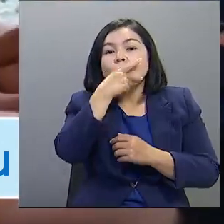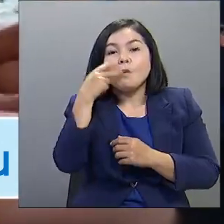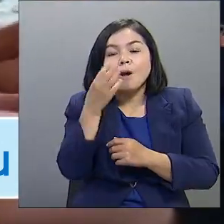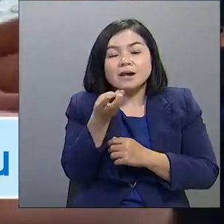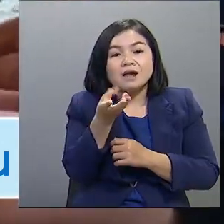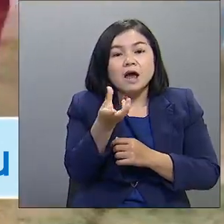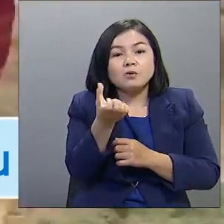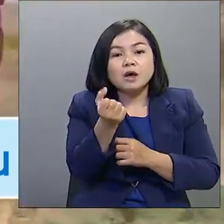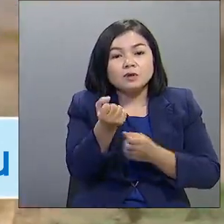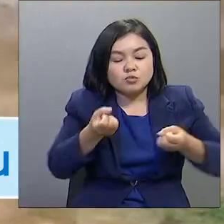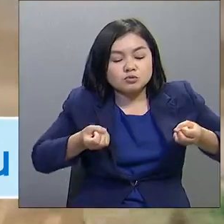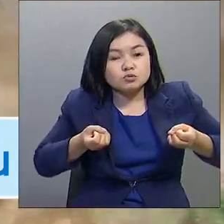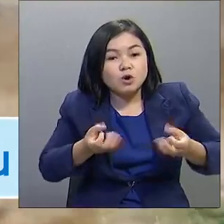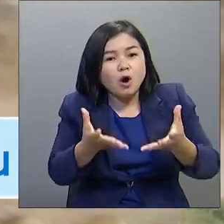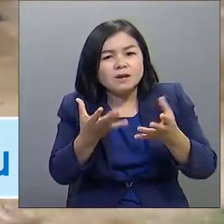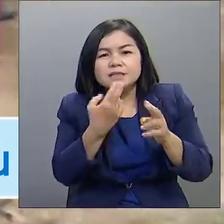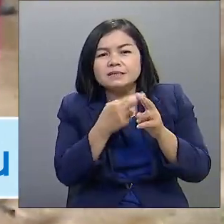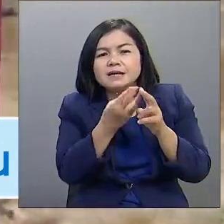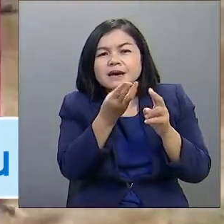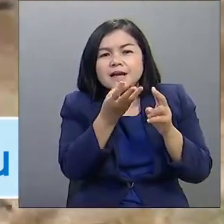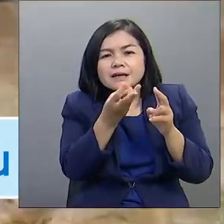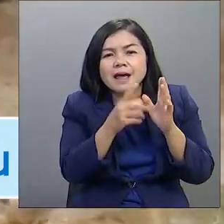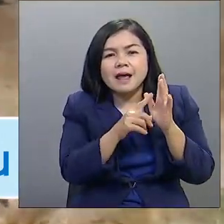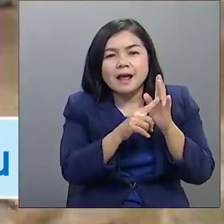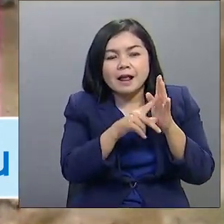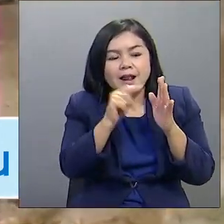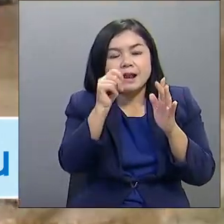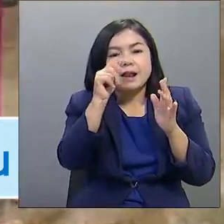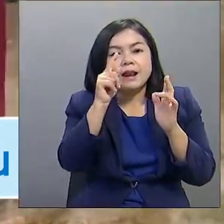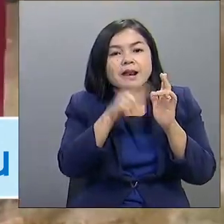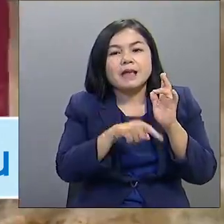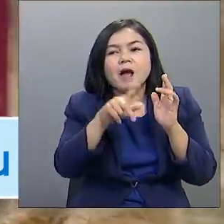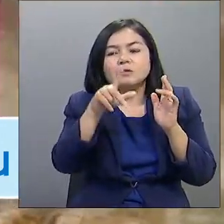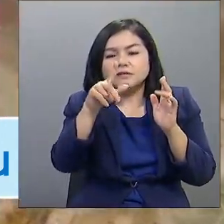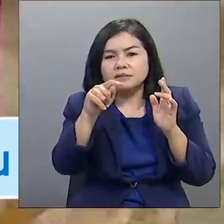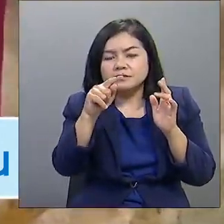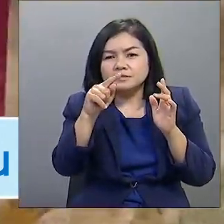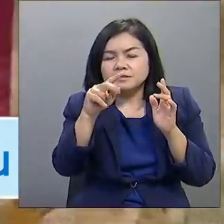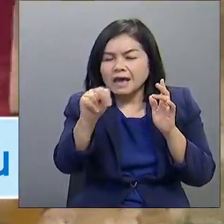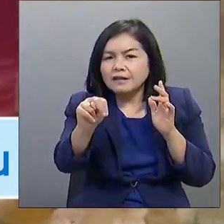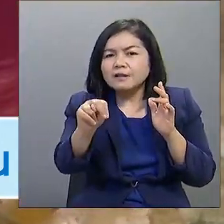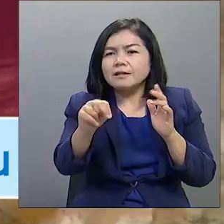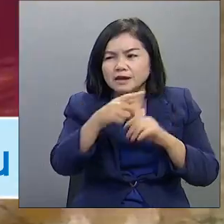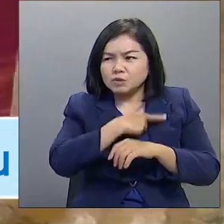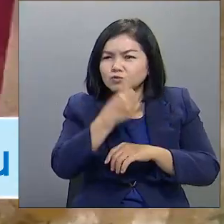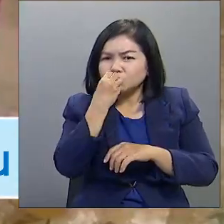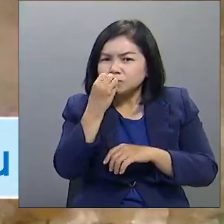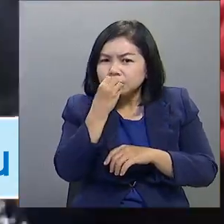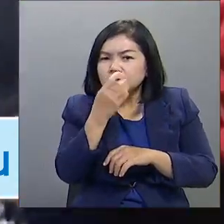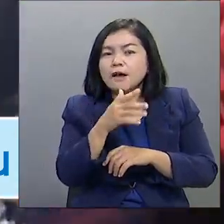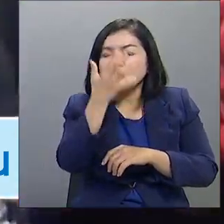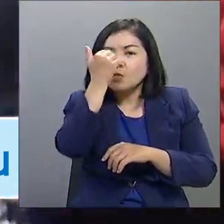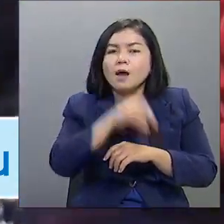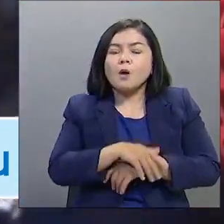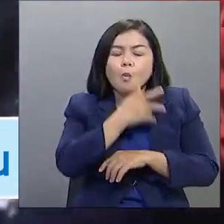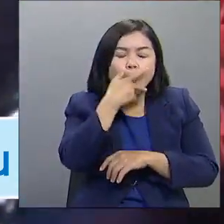ชื่อนึงก็คือข้าวแตนเราอาจจะได้ยินว่าข้าวแตนน้ำแตงโมนะคะขนมชนิดนี้ก็จะเป็นที่ชื่นชอบของใครหลายคนเพราะว่ามีความหวานแล้วก็กร